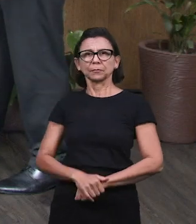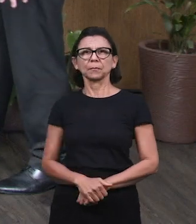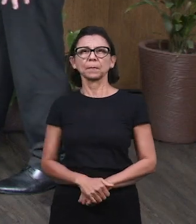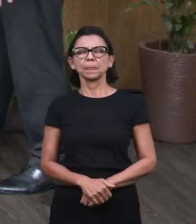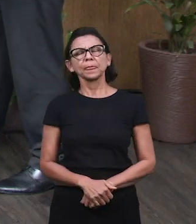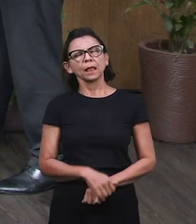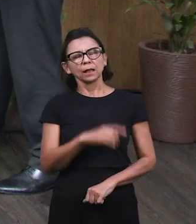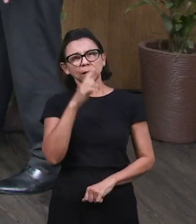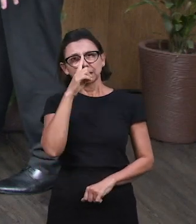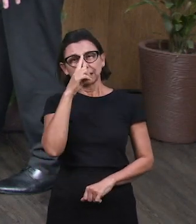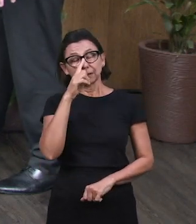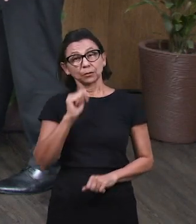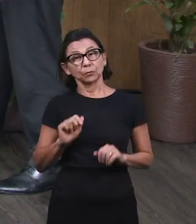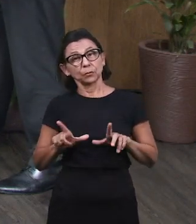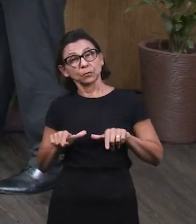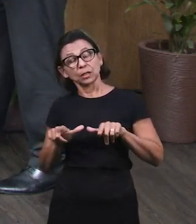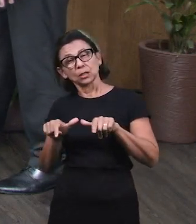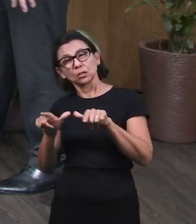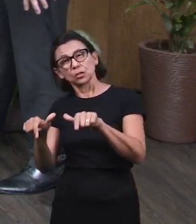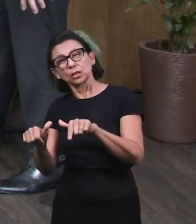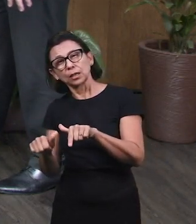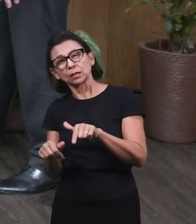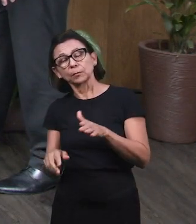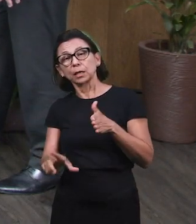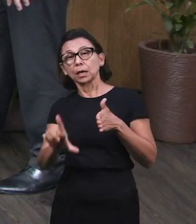nous pouvons passer par Capernaum.